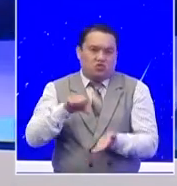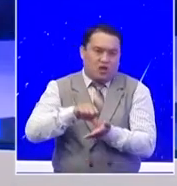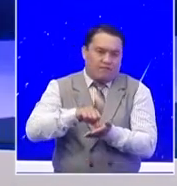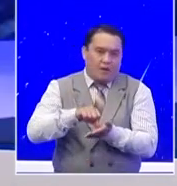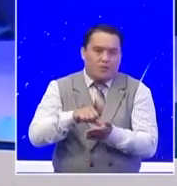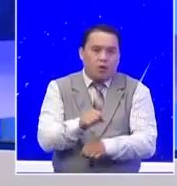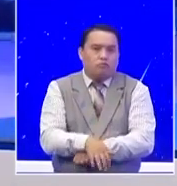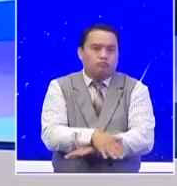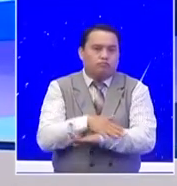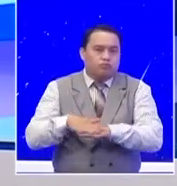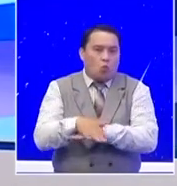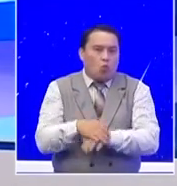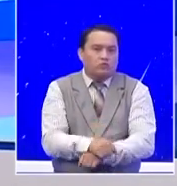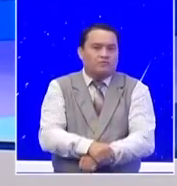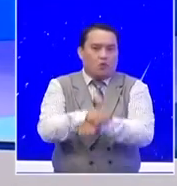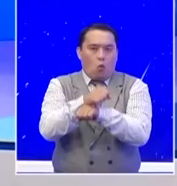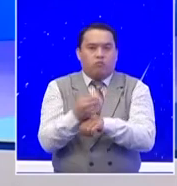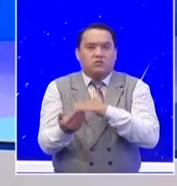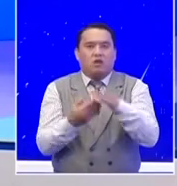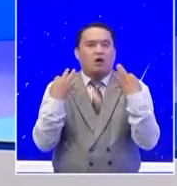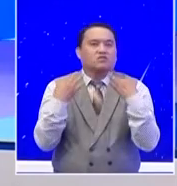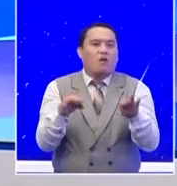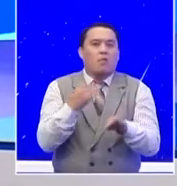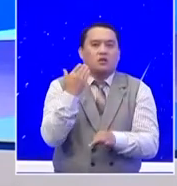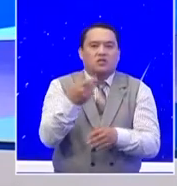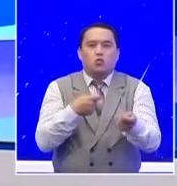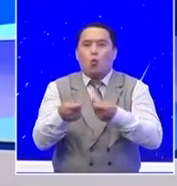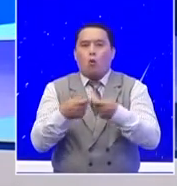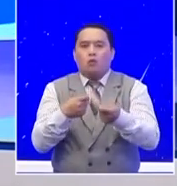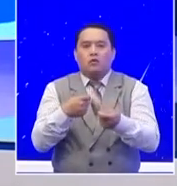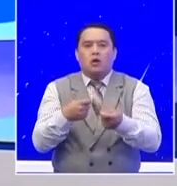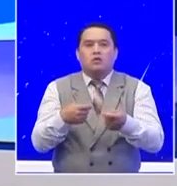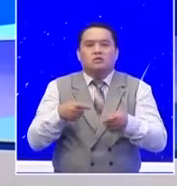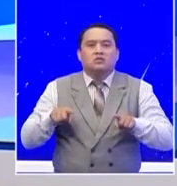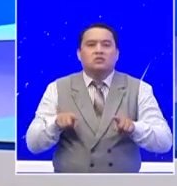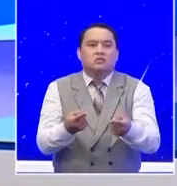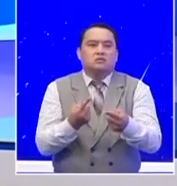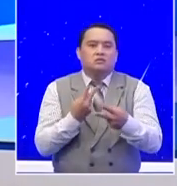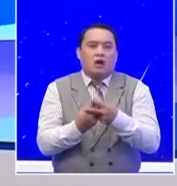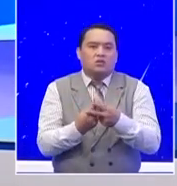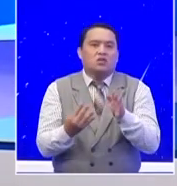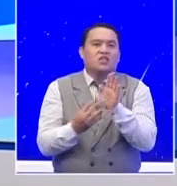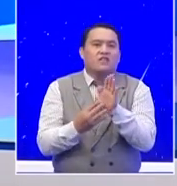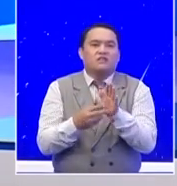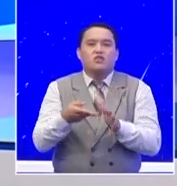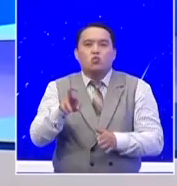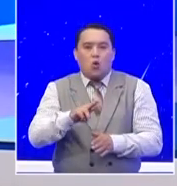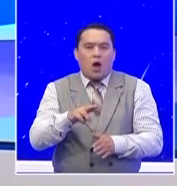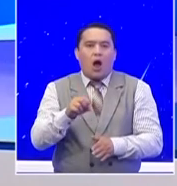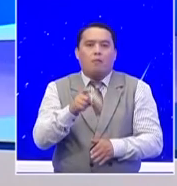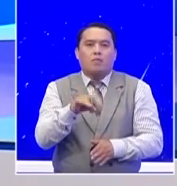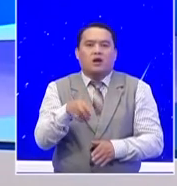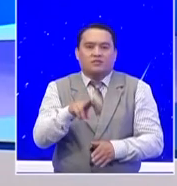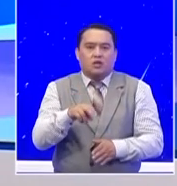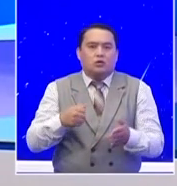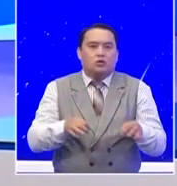50 тысяч человек. Митингующие призывали освободить Фургала. Напомню, губернатор Хабаровского края был задержан 9 июля в